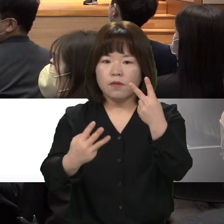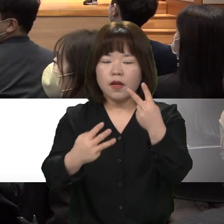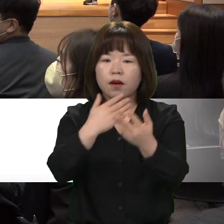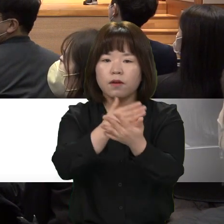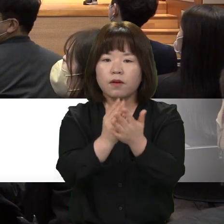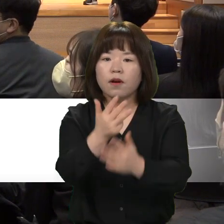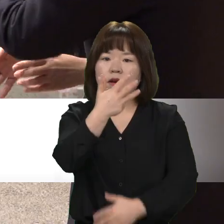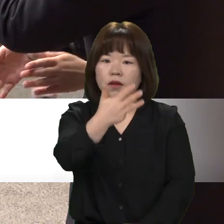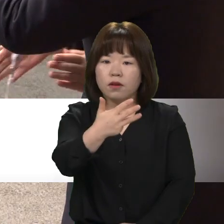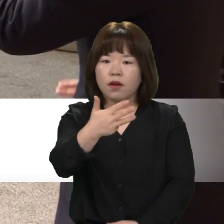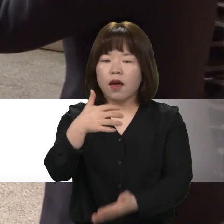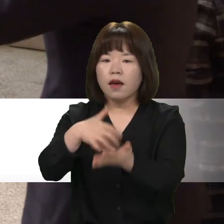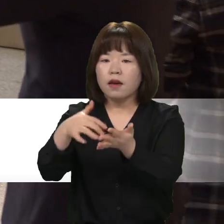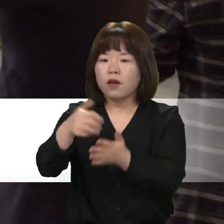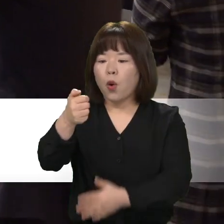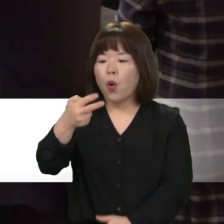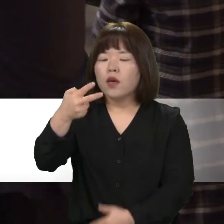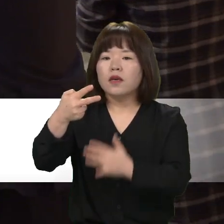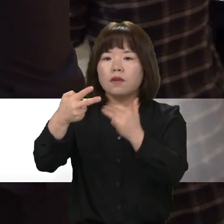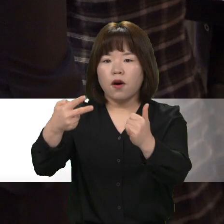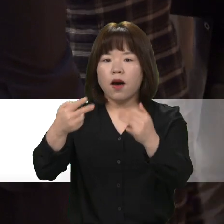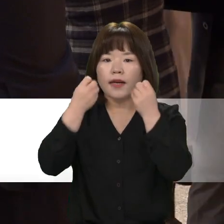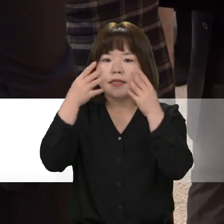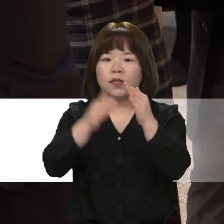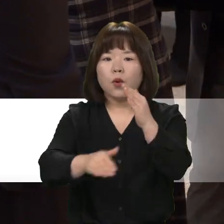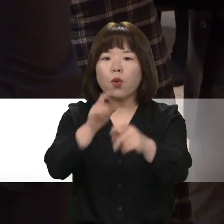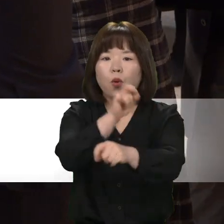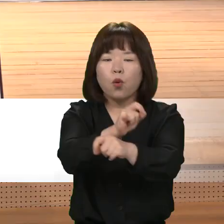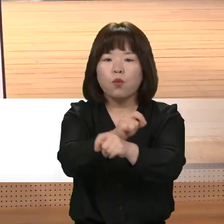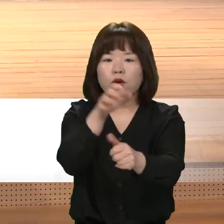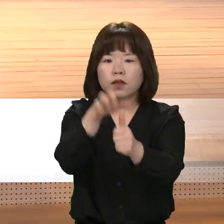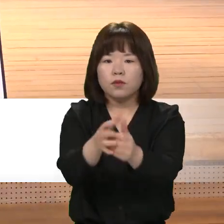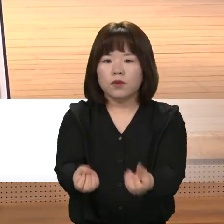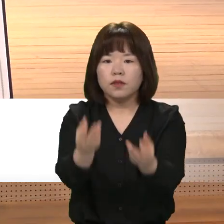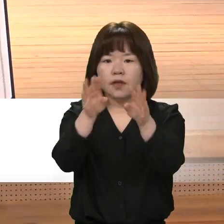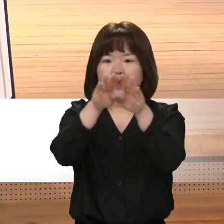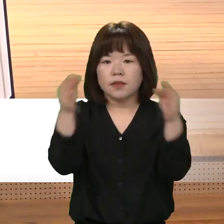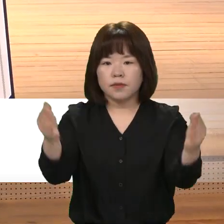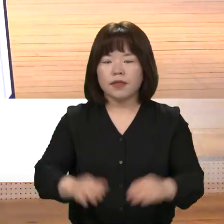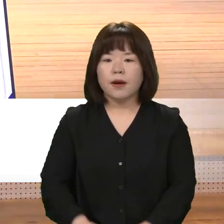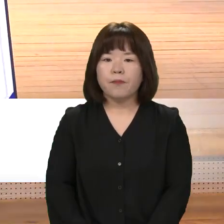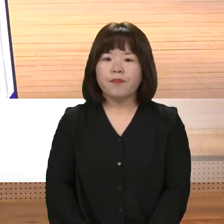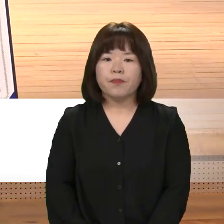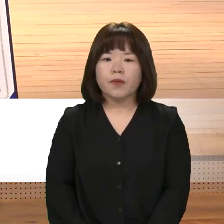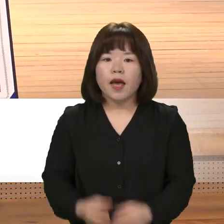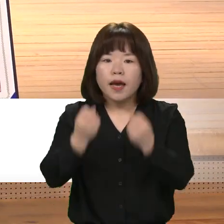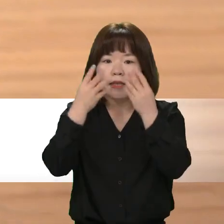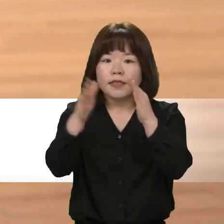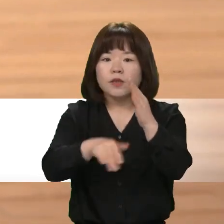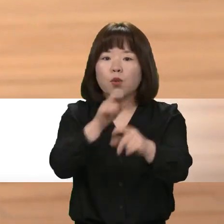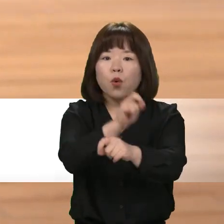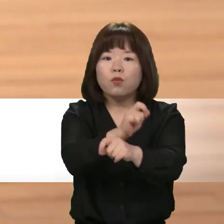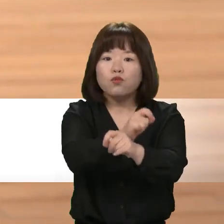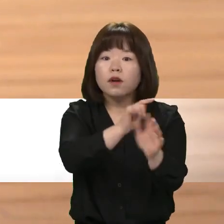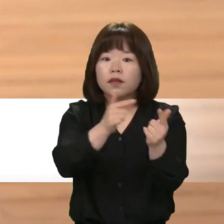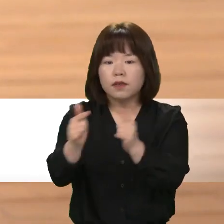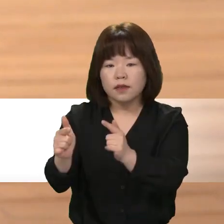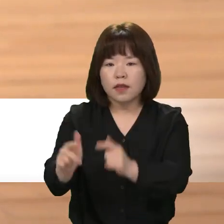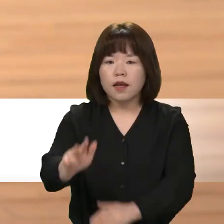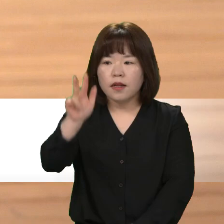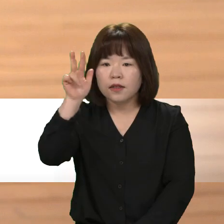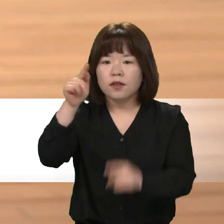포항시는 3일 8개의 직렬 총신 2명의 신규 공무원 임용식을 가졌습니다 이날 임용된 신규공무원들은